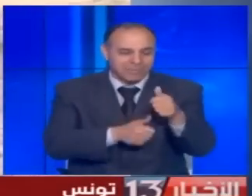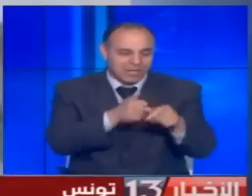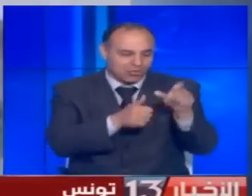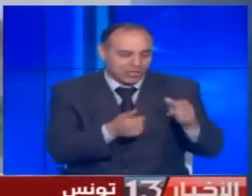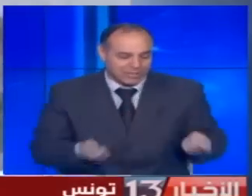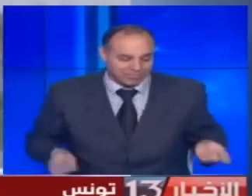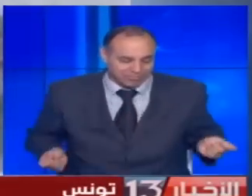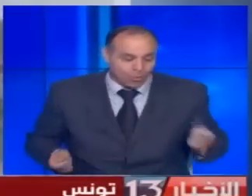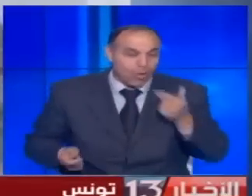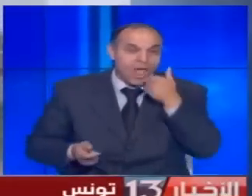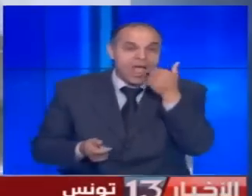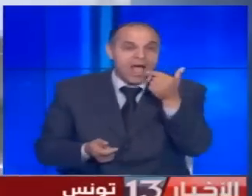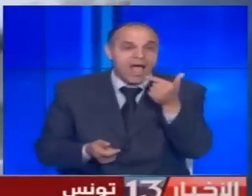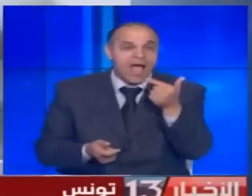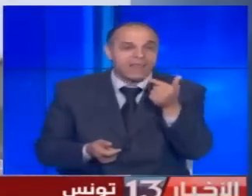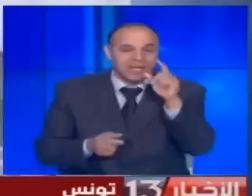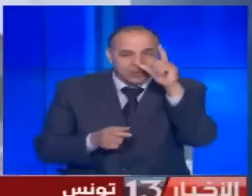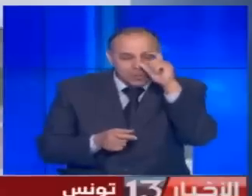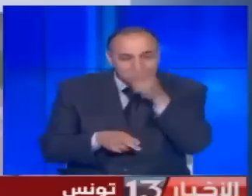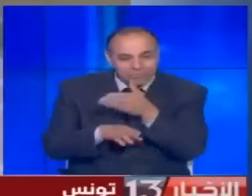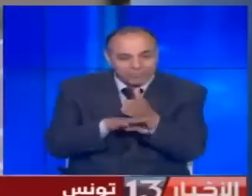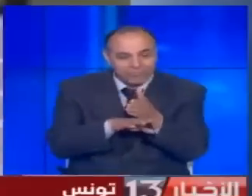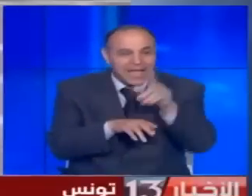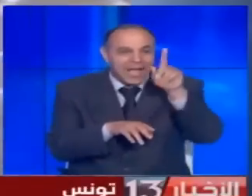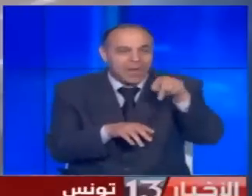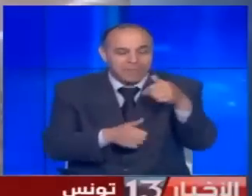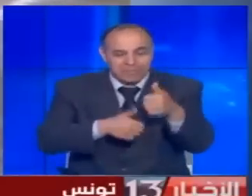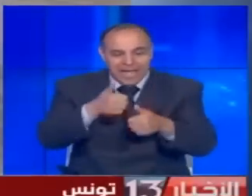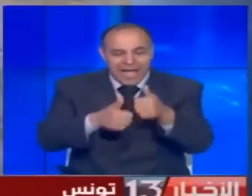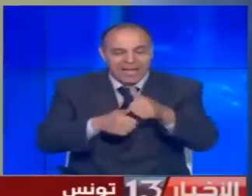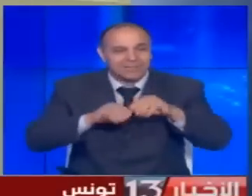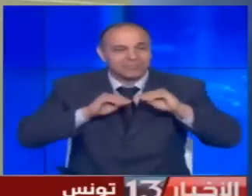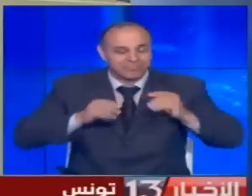هكذا كانت الصوره في اول ايام